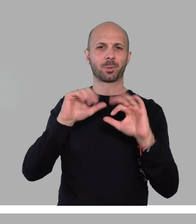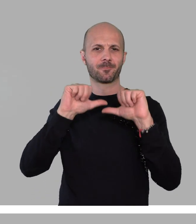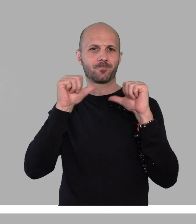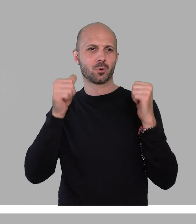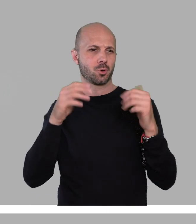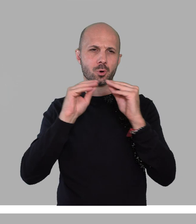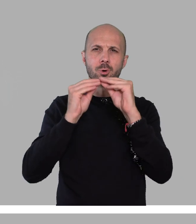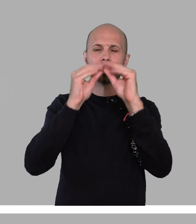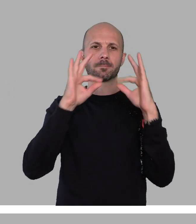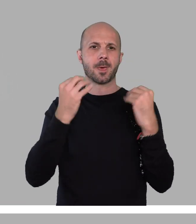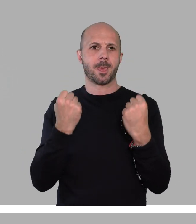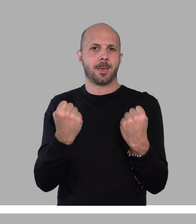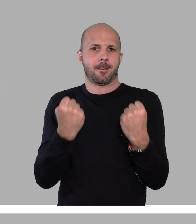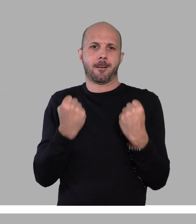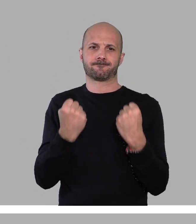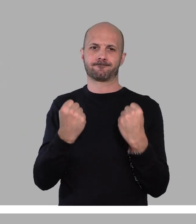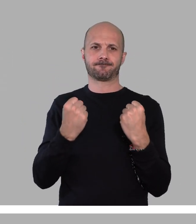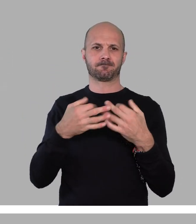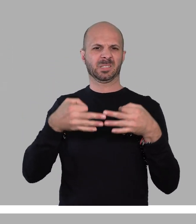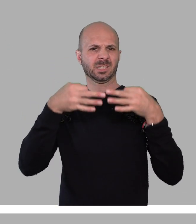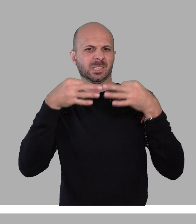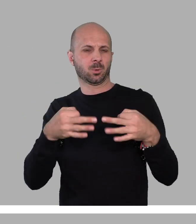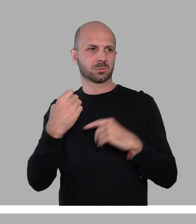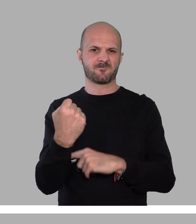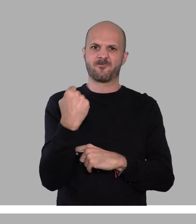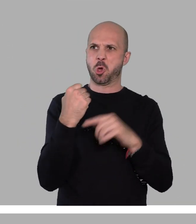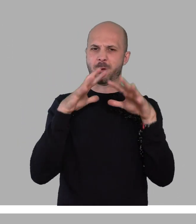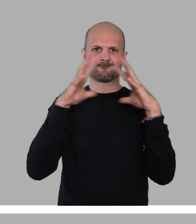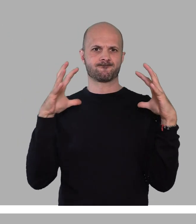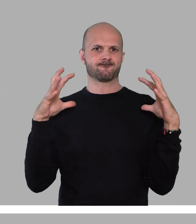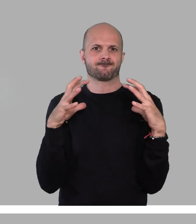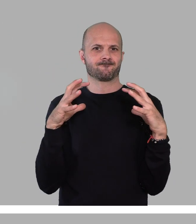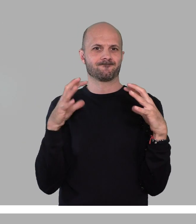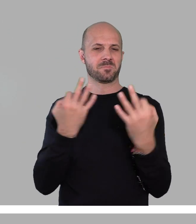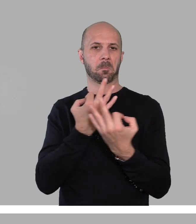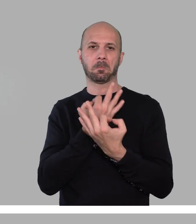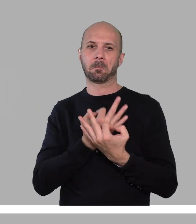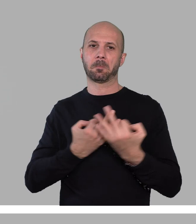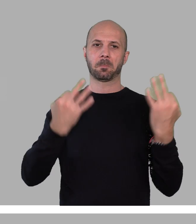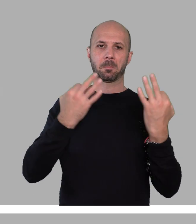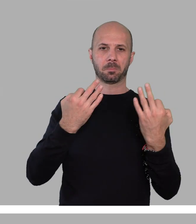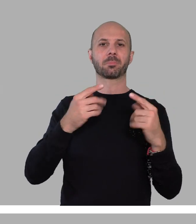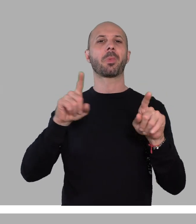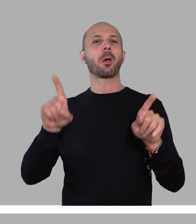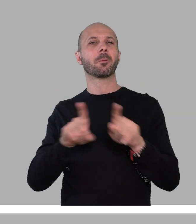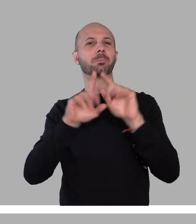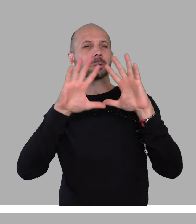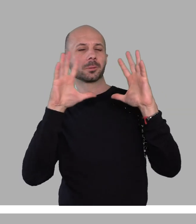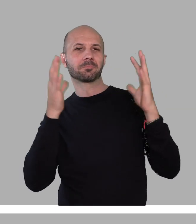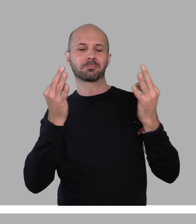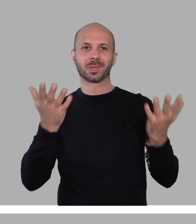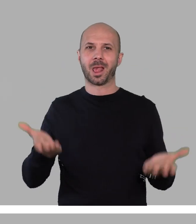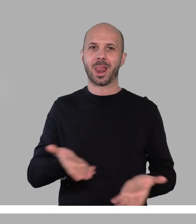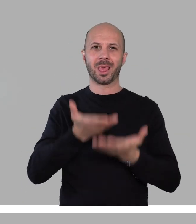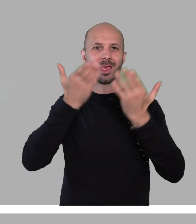la saldezza, la sicurezza necessaria, la forza necessaria e al tempo stesso alleggerire